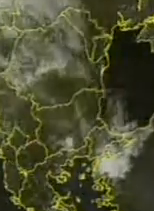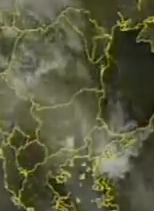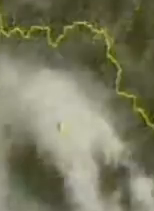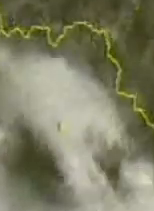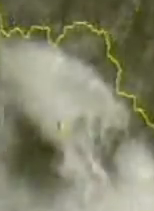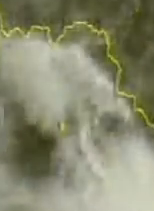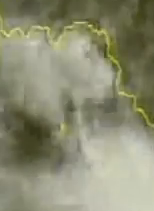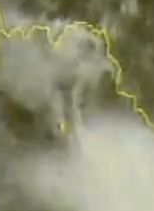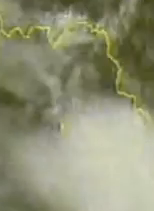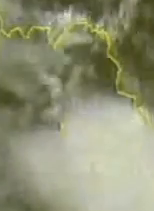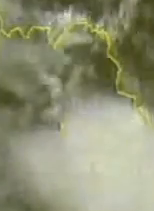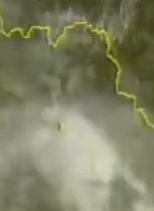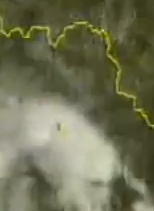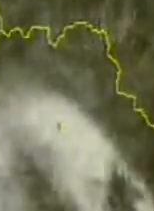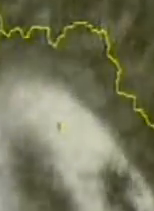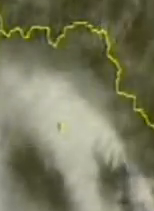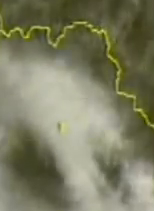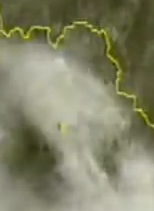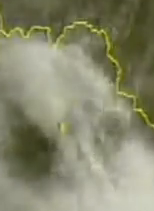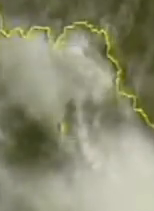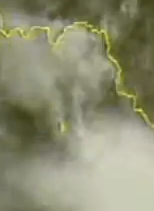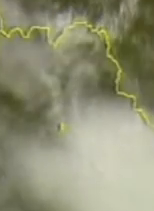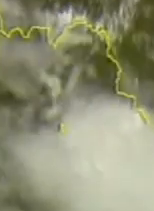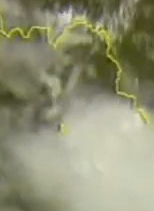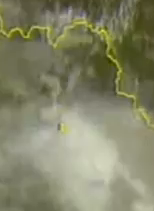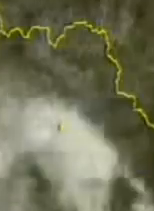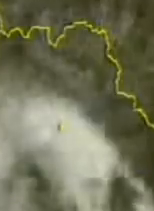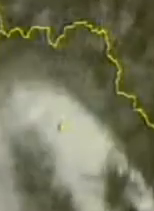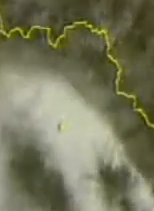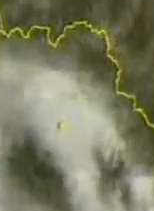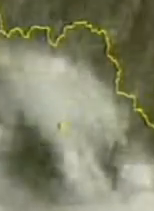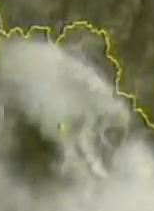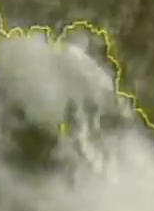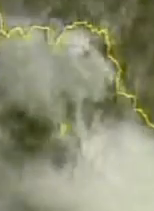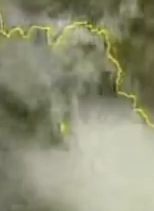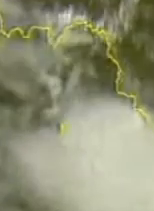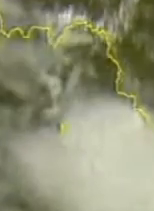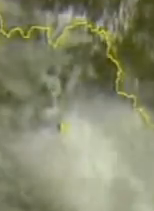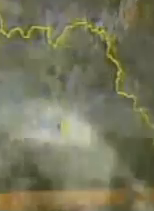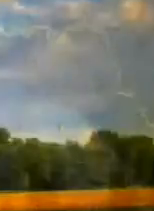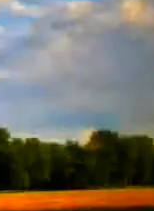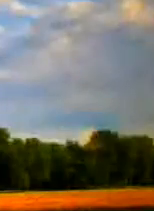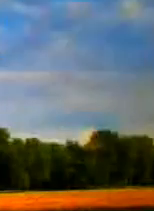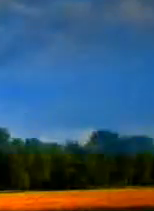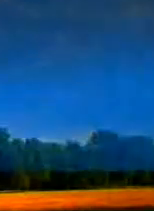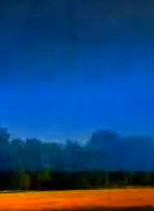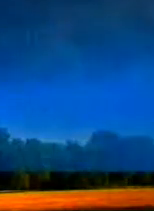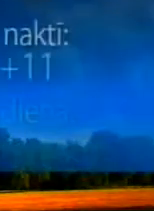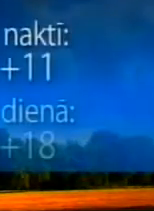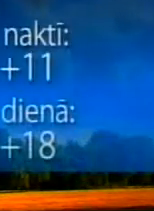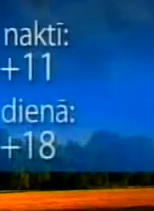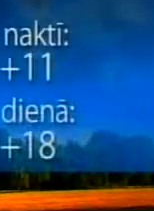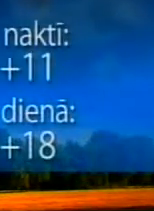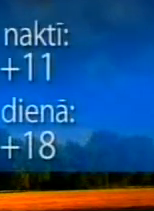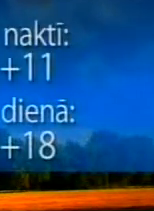brāzmainu vēju un krusu. Arī rītdien debesis lielākoties būs apmākušās, valsts rietumu un centrālajā daļā lietus pamazām mitēsies, bet